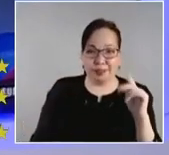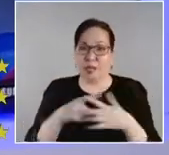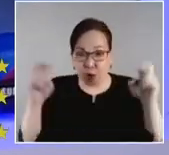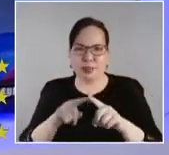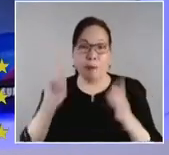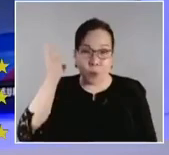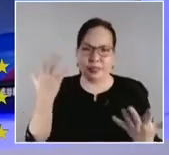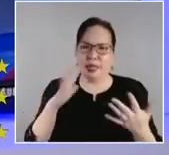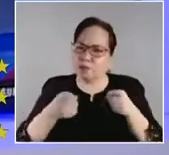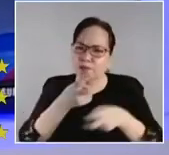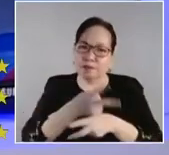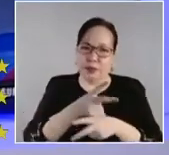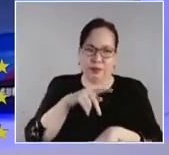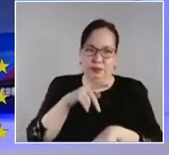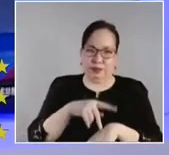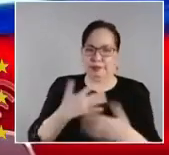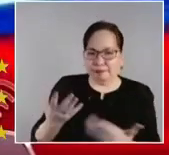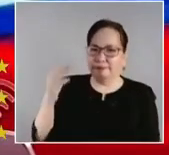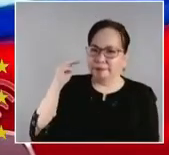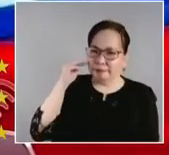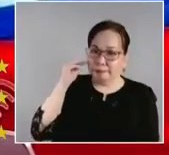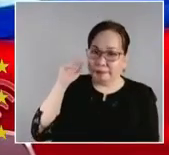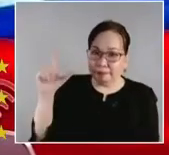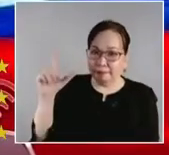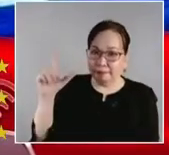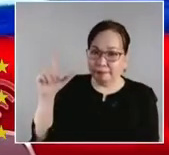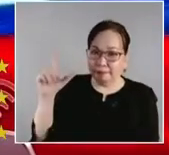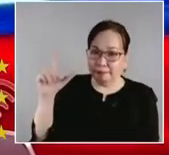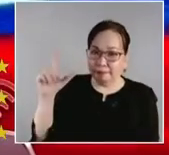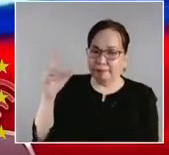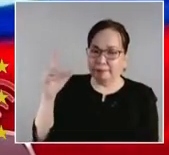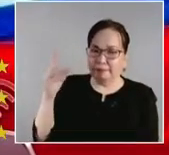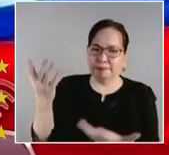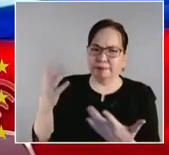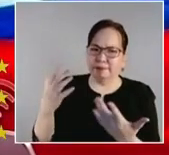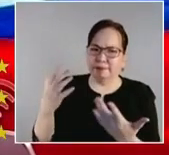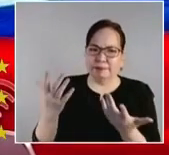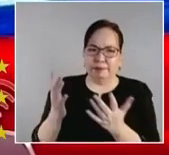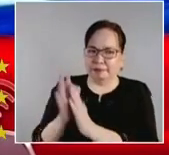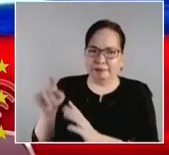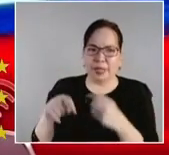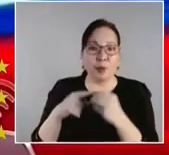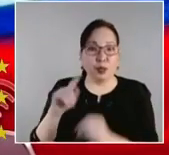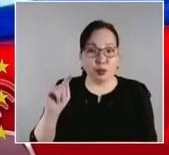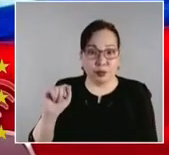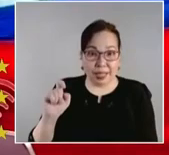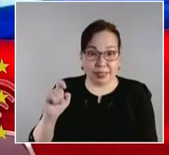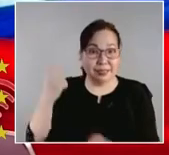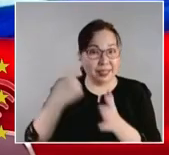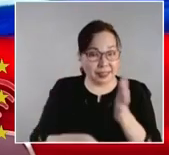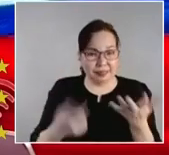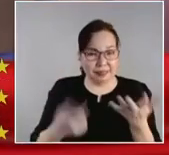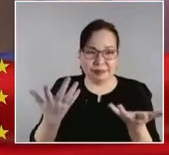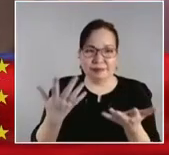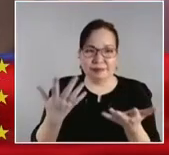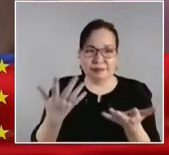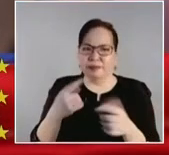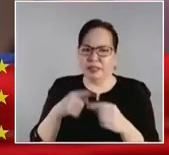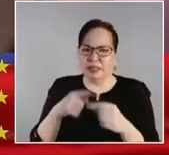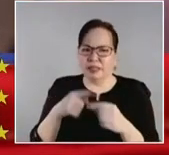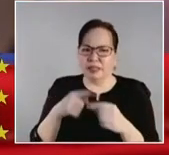Mr. Lopez, itong, let's talk about taxes, no? How can you help, no, para mapalakas yung collection ng buwis?